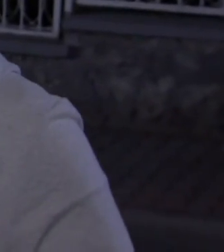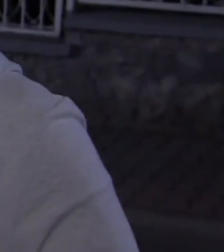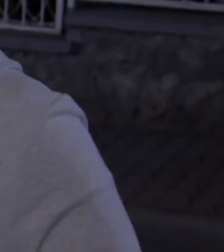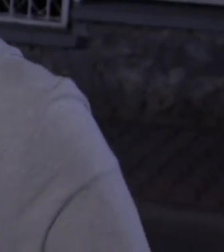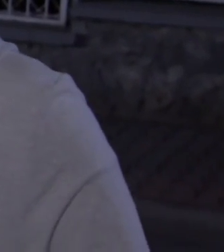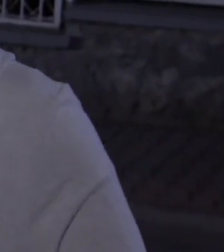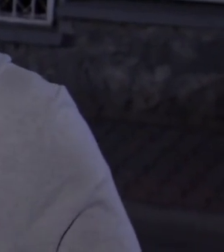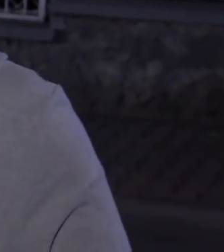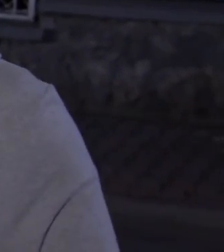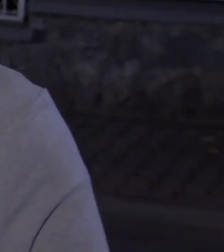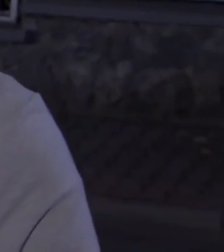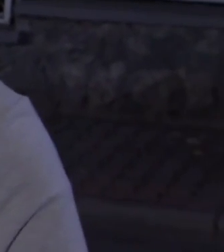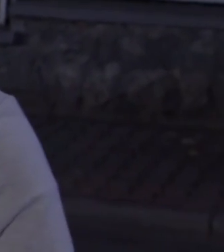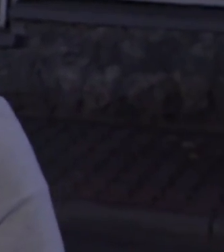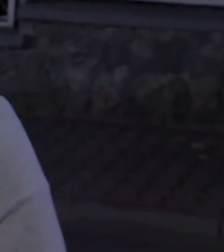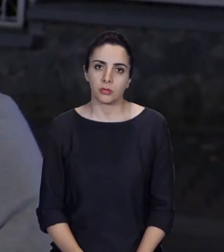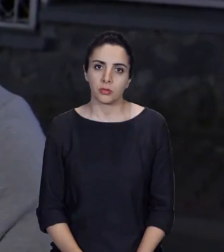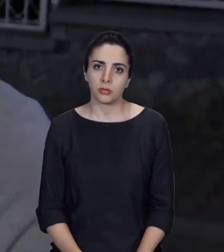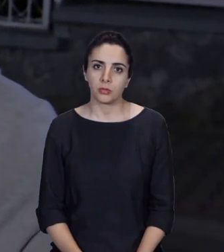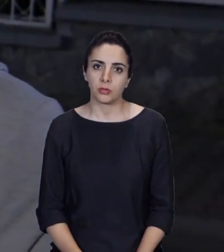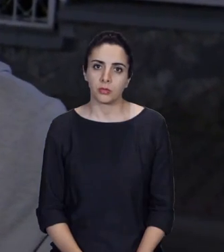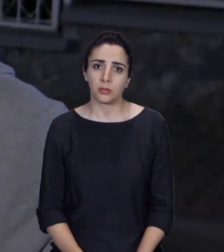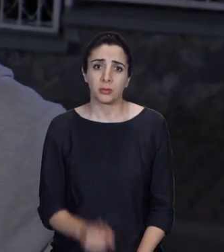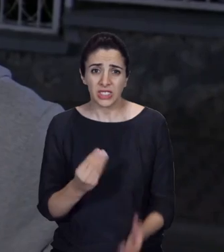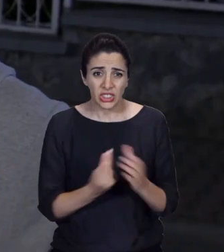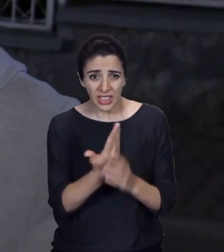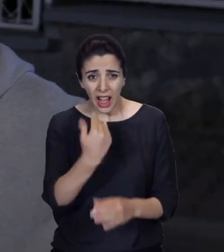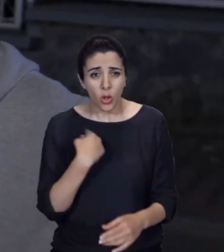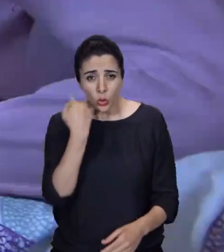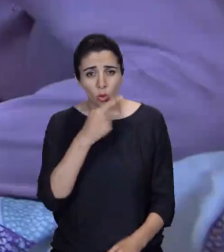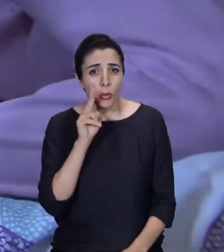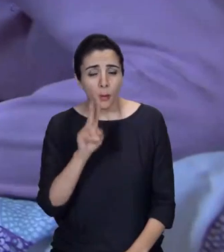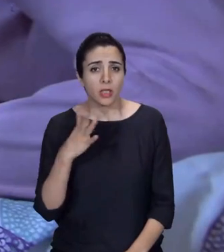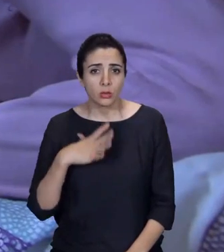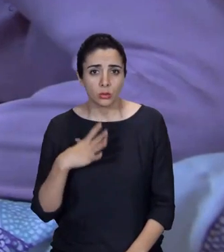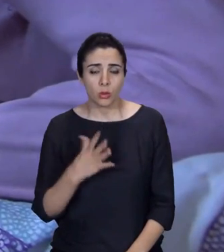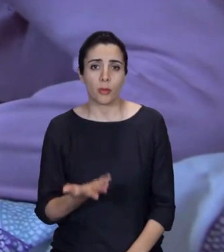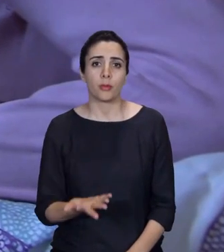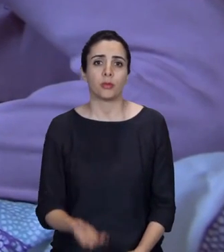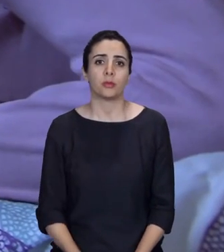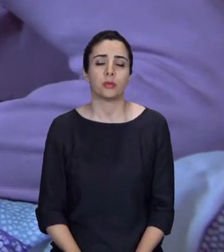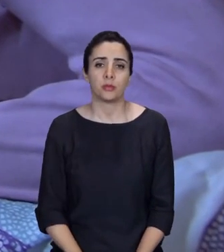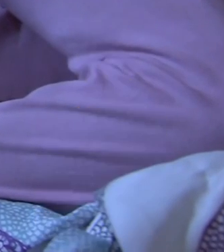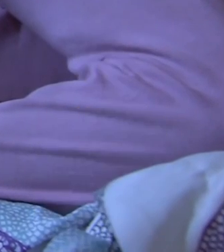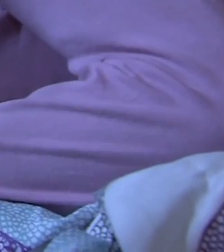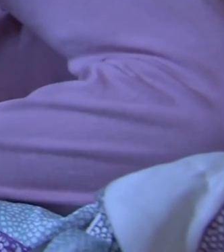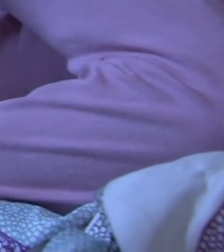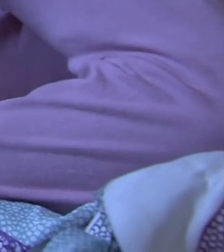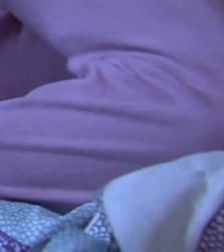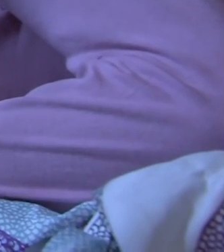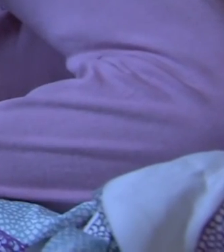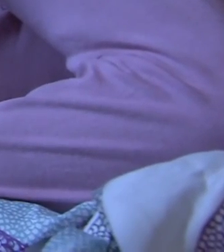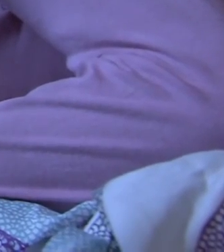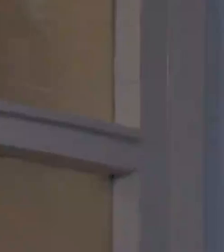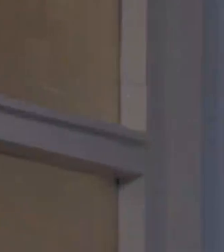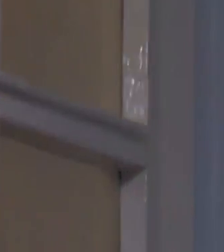yürüyor. Pencerelerde ışık yok. Ah bir çıksam bir görsem yüzünü. Yasemin yatağında sağ yana